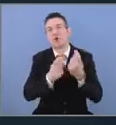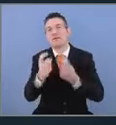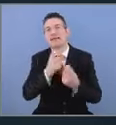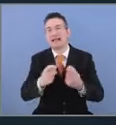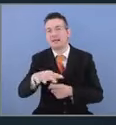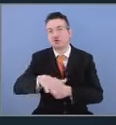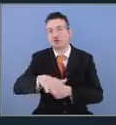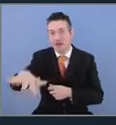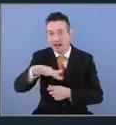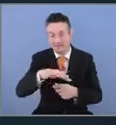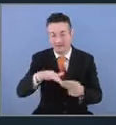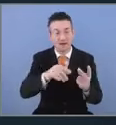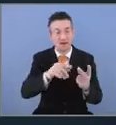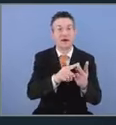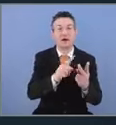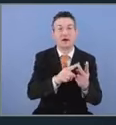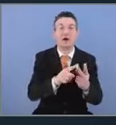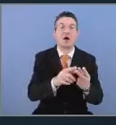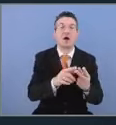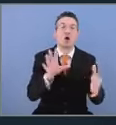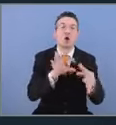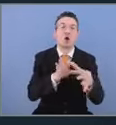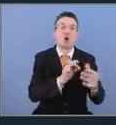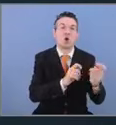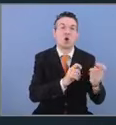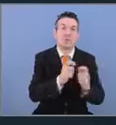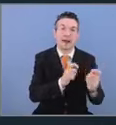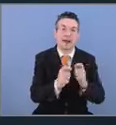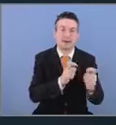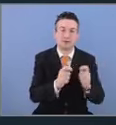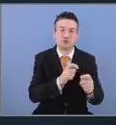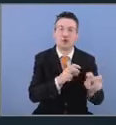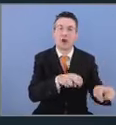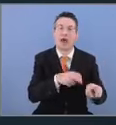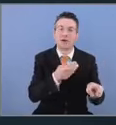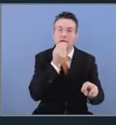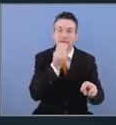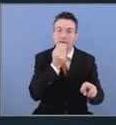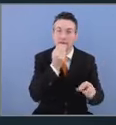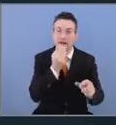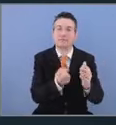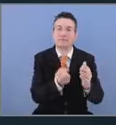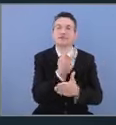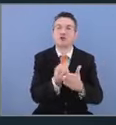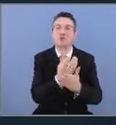ovviamente col commercio agroalimentare, ma anche con lo sviluppo locale